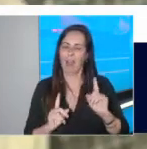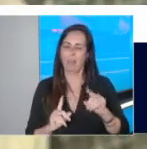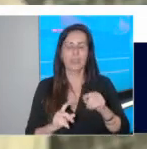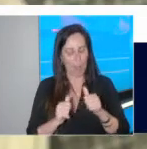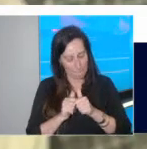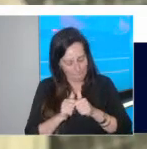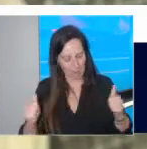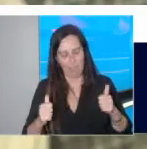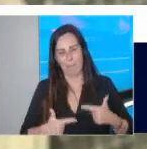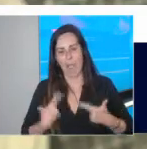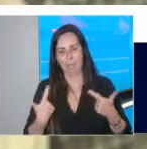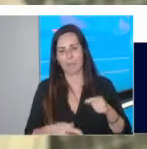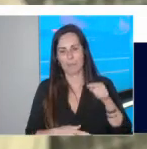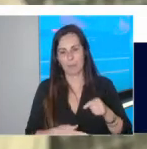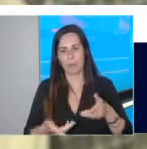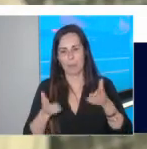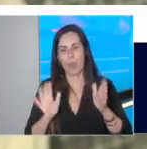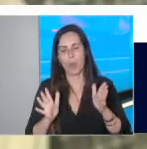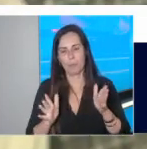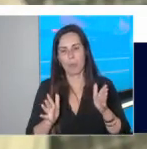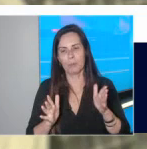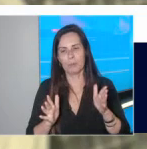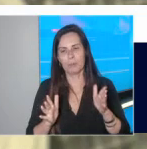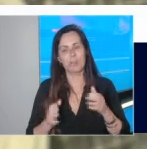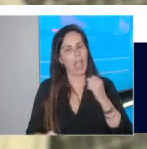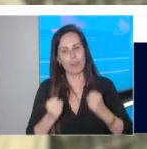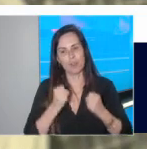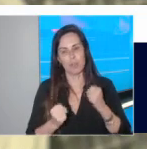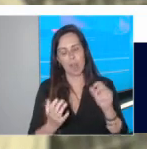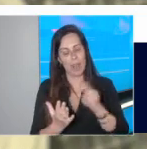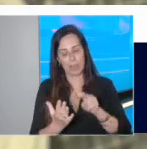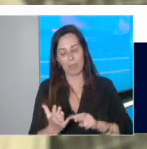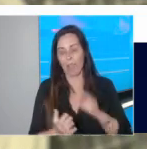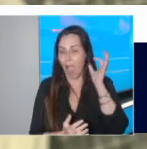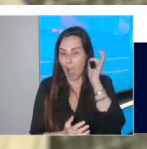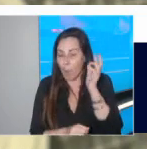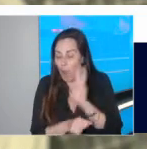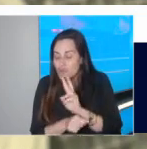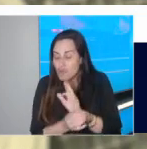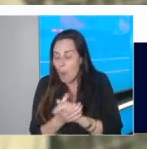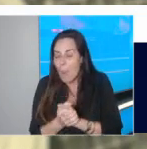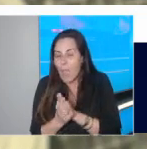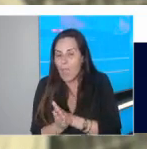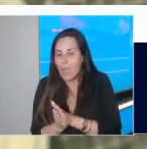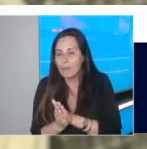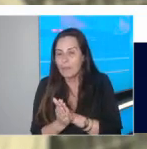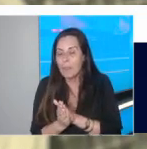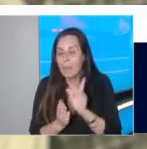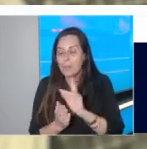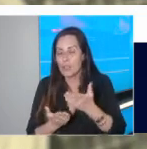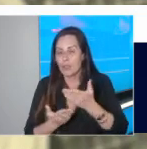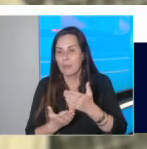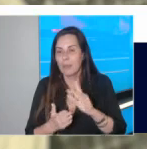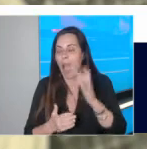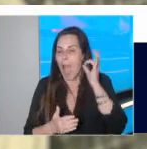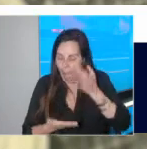זה פרידה מהחיים, וזה מאוד מאוד קשה לקריאה. רות שומרת את זה כל השנים. מי שמוסרת את זה